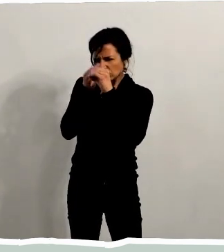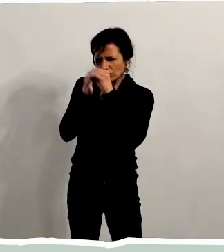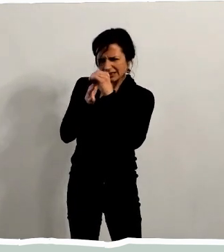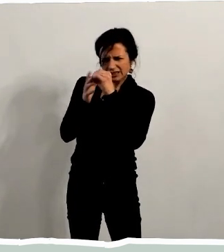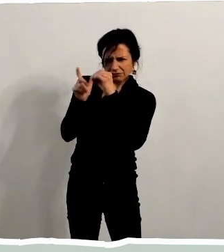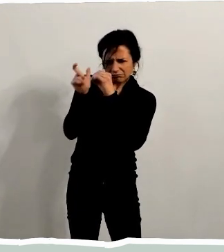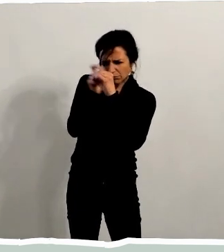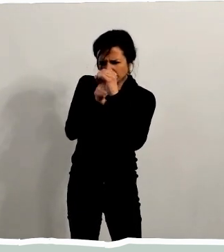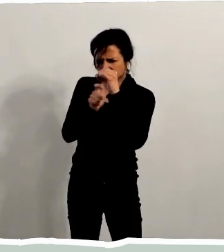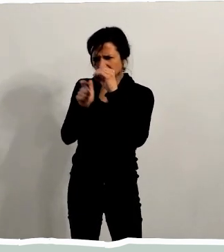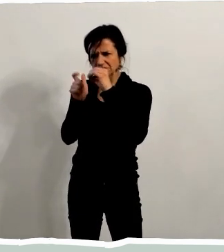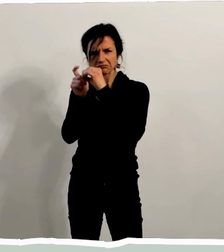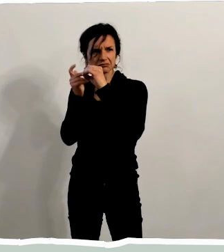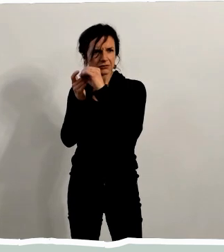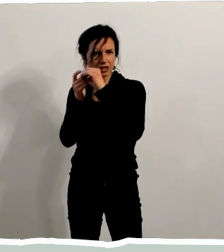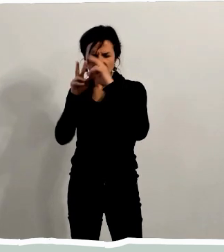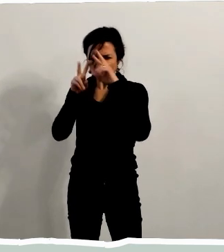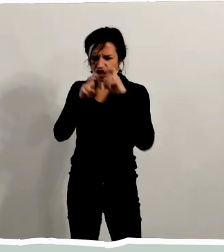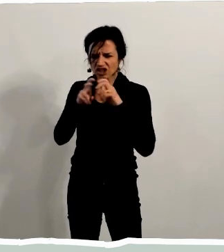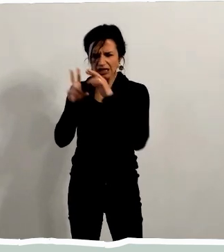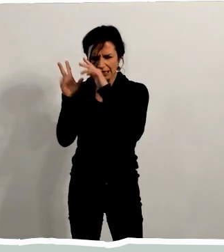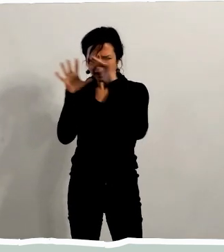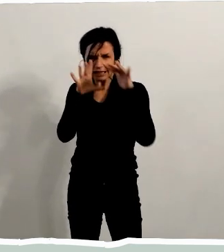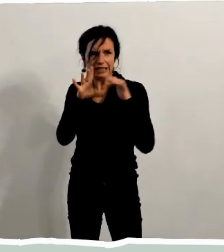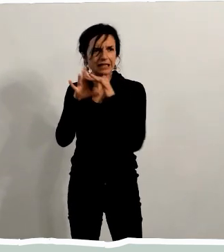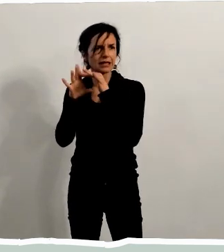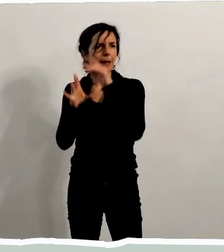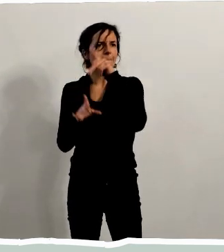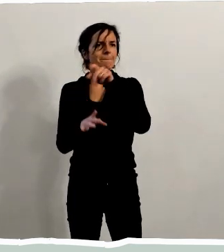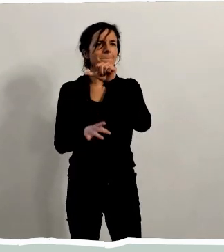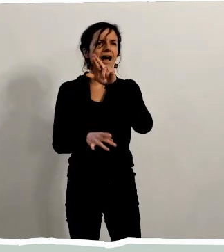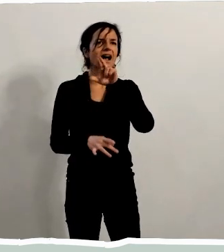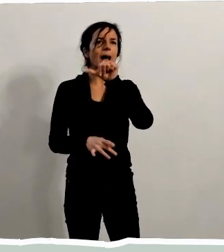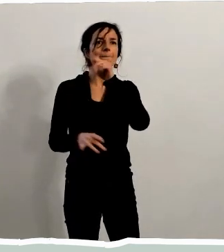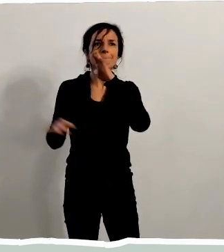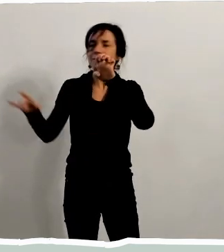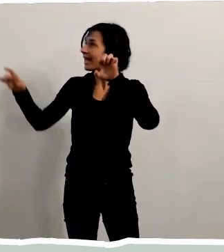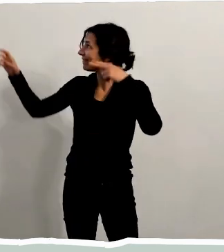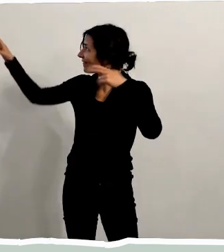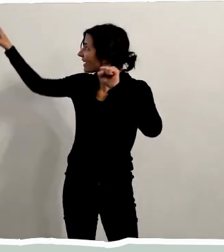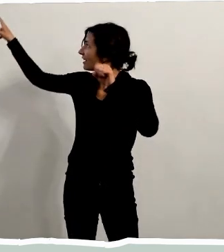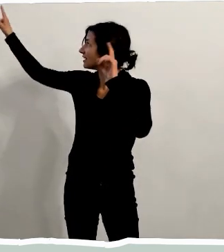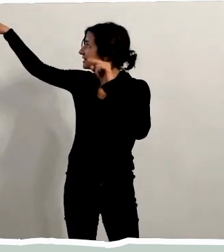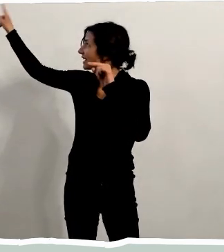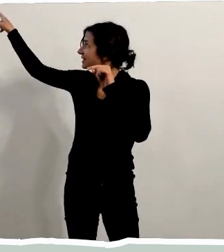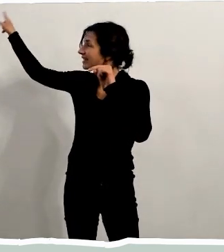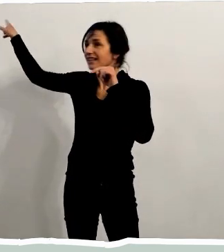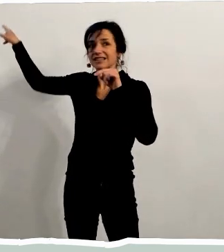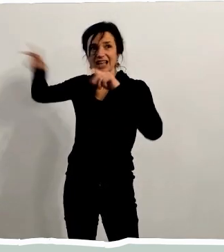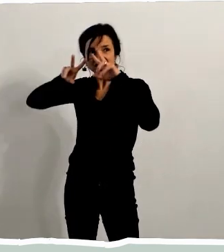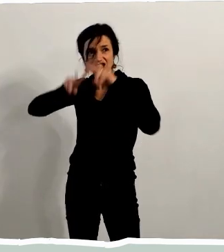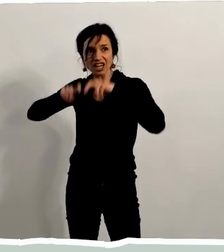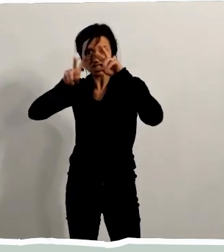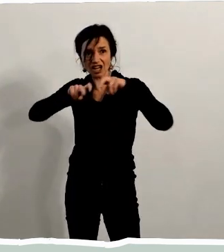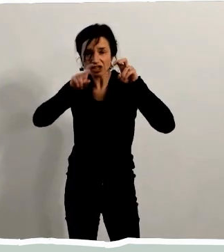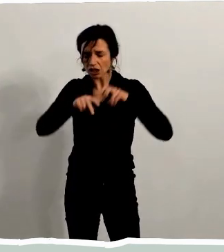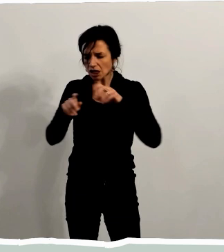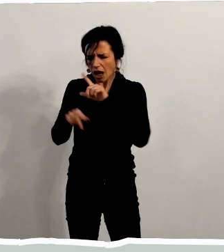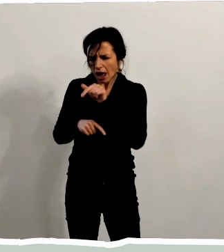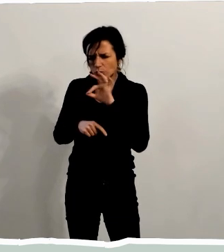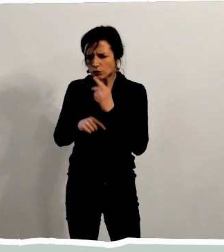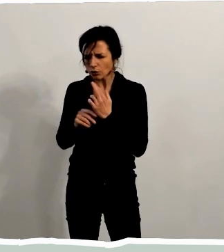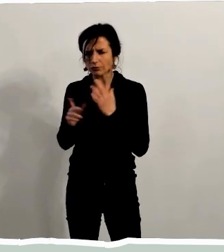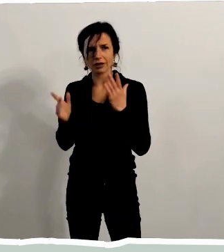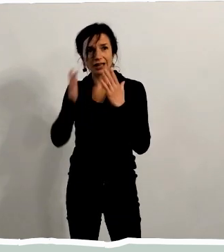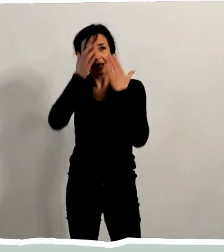travail? C'est que donc ils ont recherché des parabènes, des bisphénols, des phtalates et des PFAS. Et chez les femmes